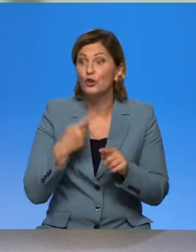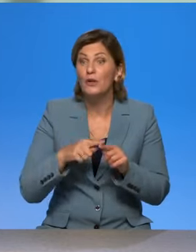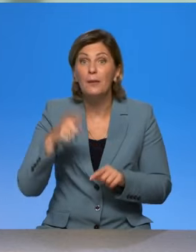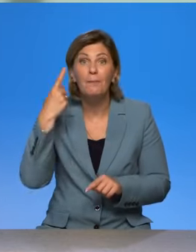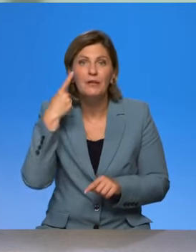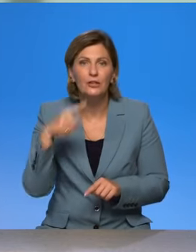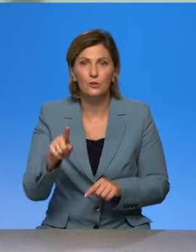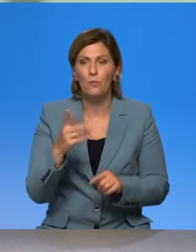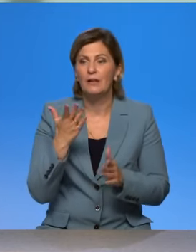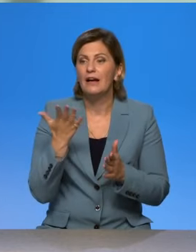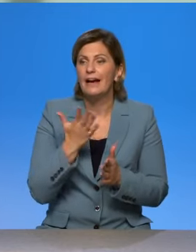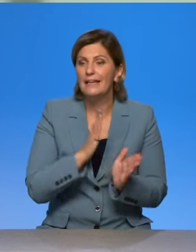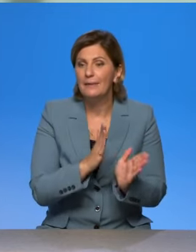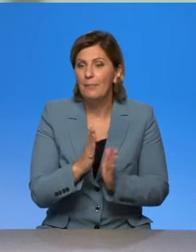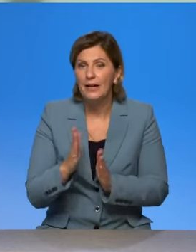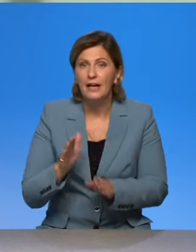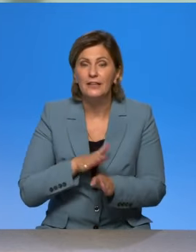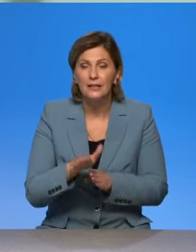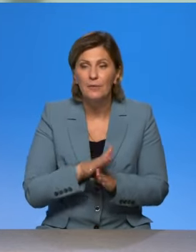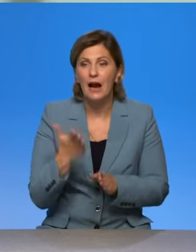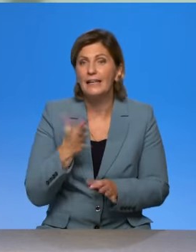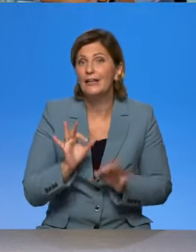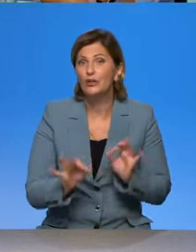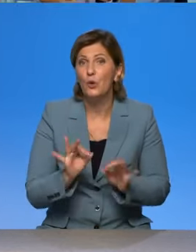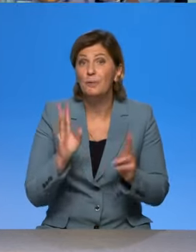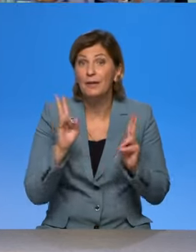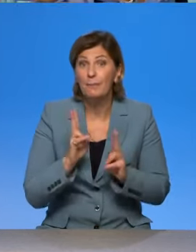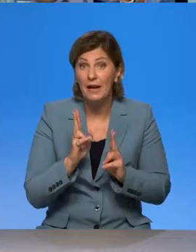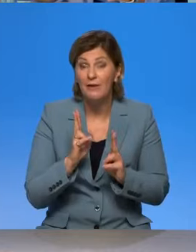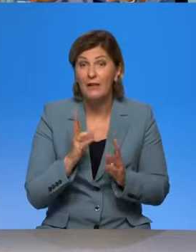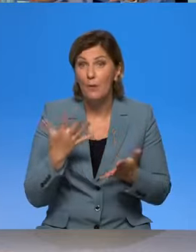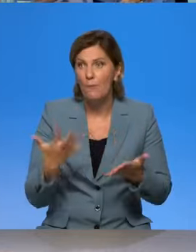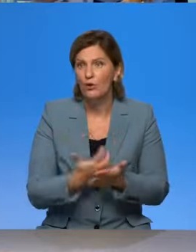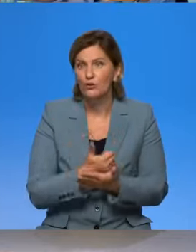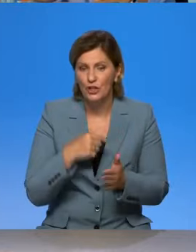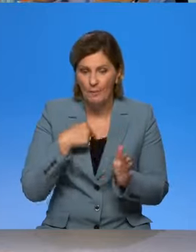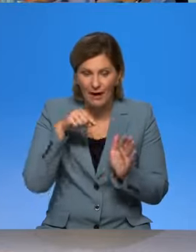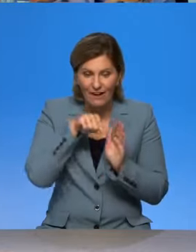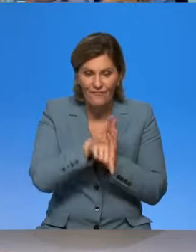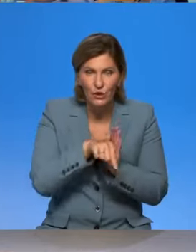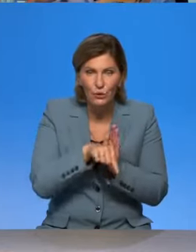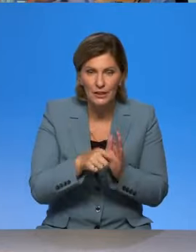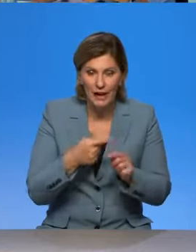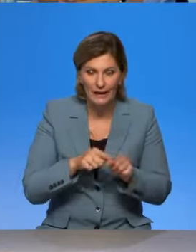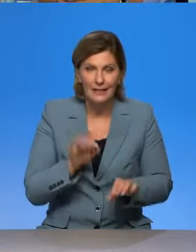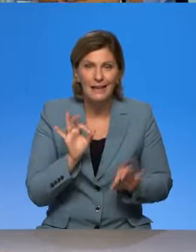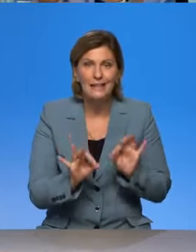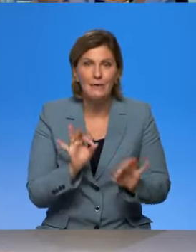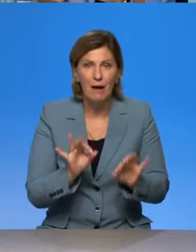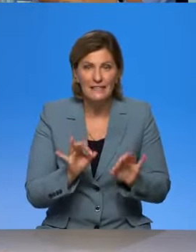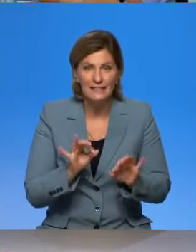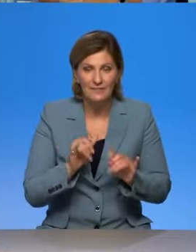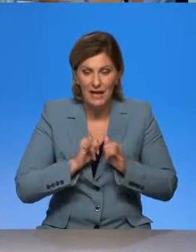их реализации? Какие нормы и правила? То есть, по сути дела, мы внутри вот этой вот нормативной матрицы, и,